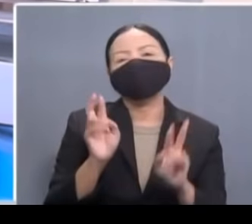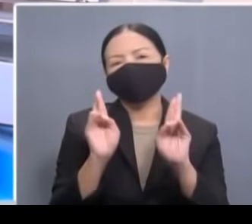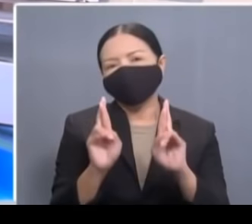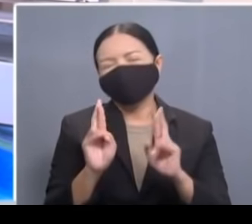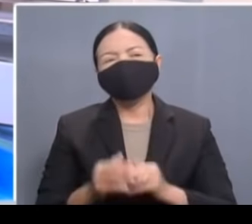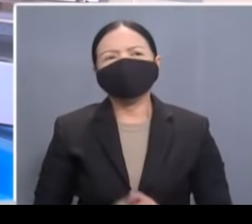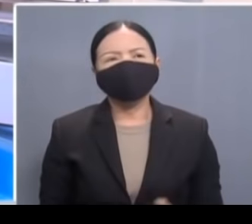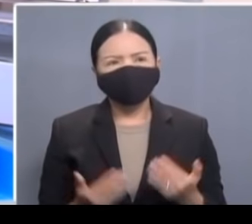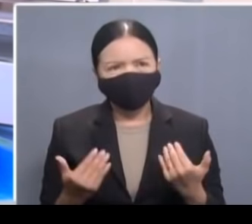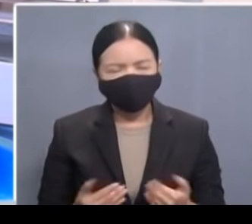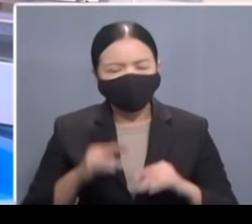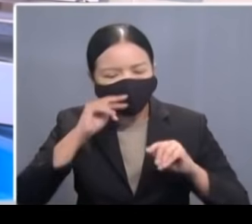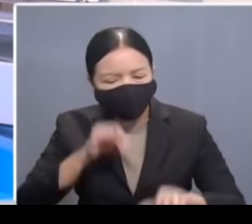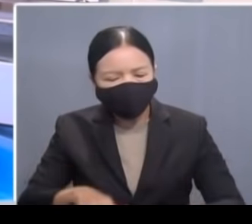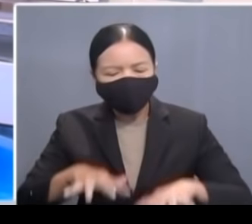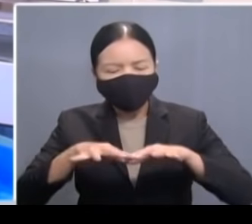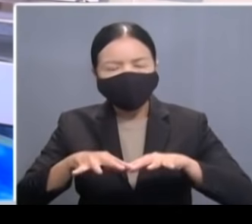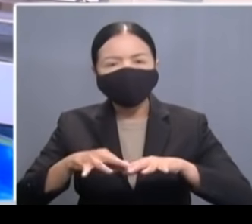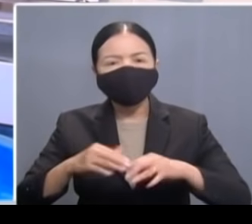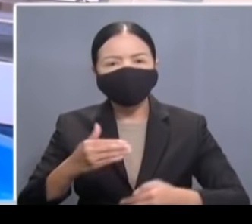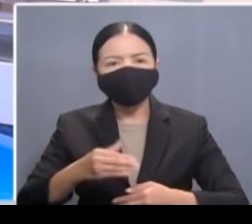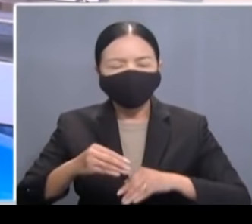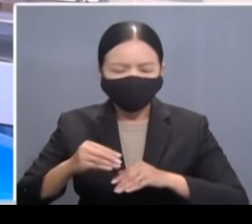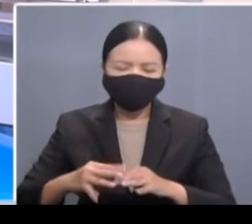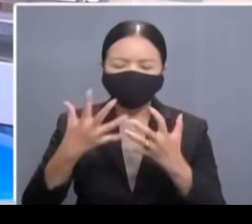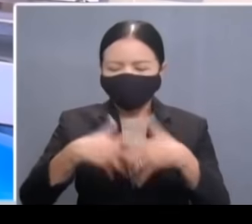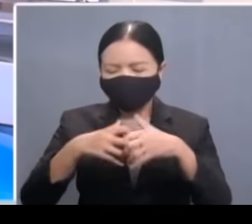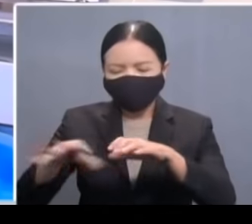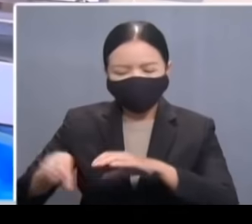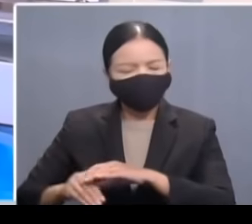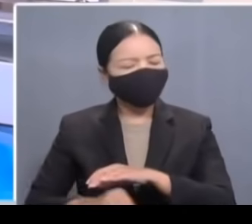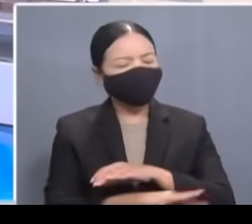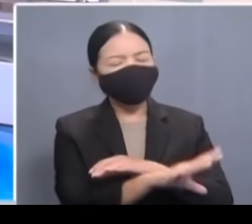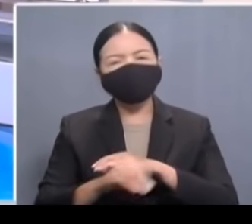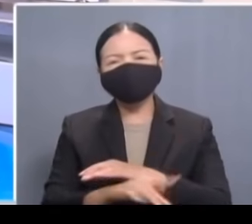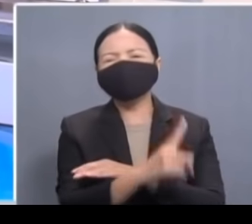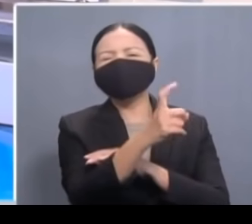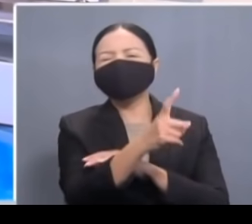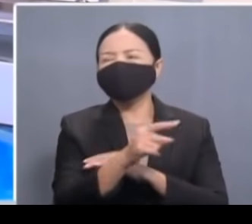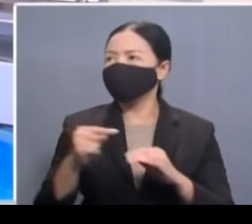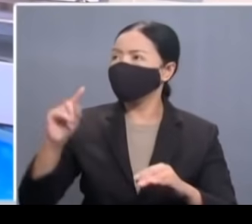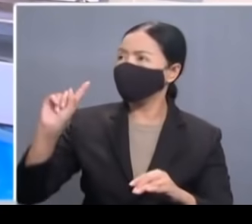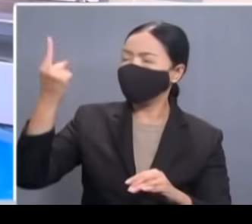ที่ตอนนี้ยังระบายไม่ได้น้ำเดิมยังมีน้ำใหม่เติมมาถึงแม้จะน้อยมันก็มาสระพบกันใช่หาย